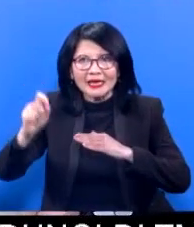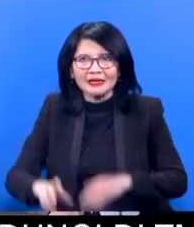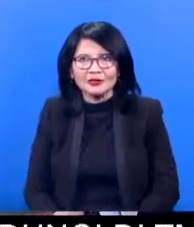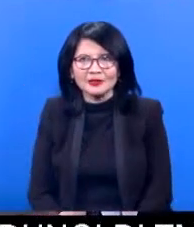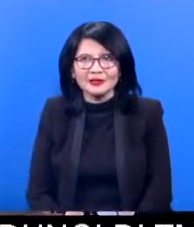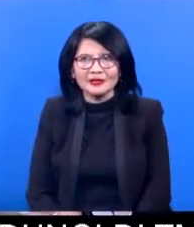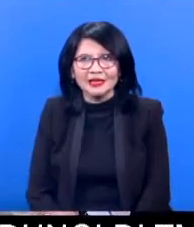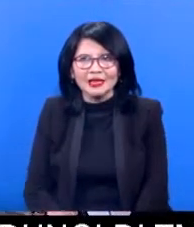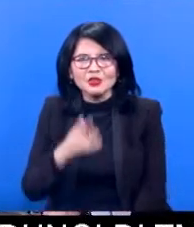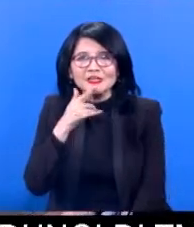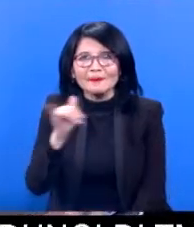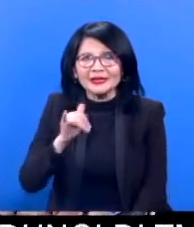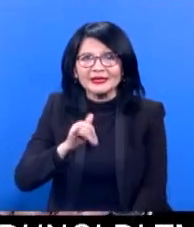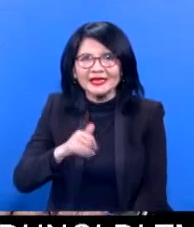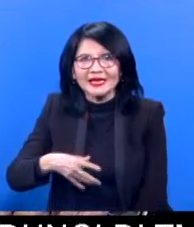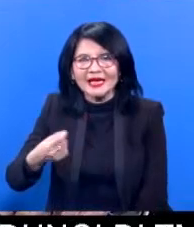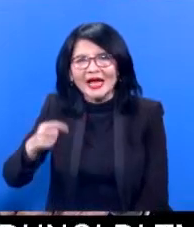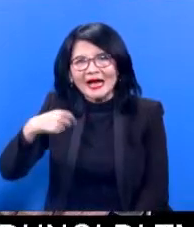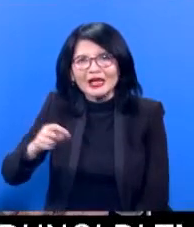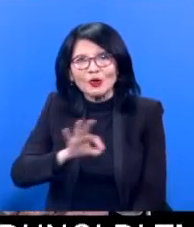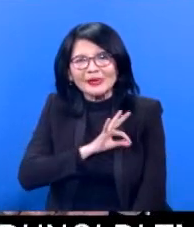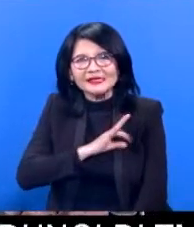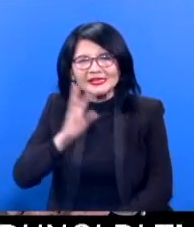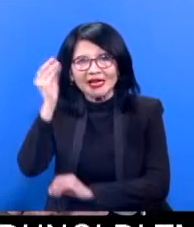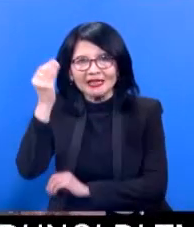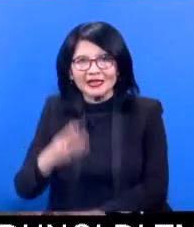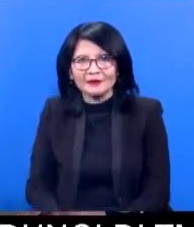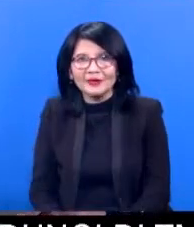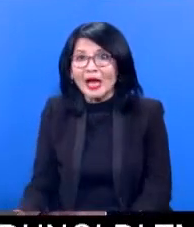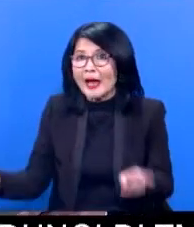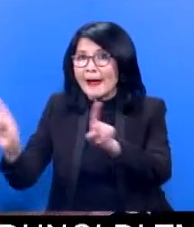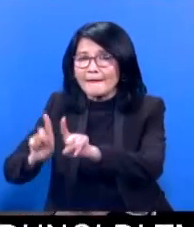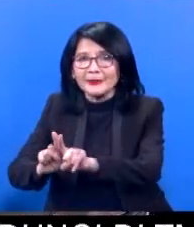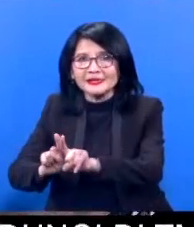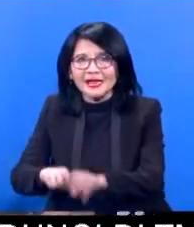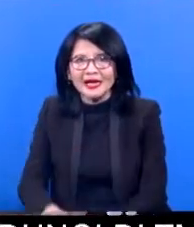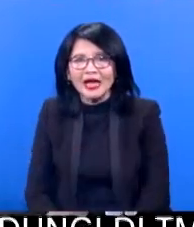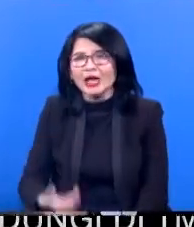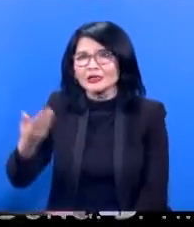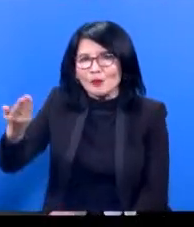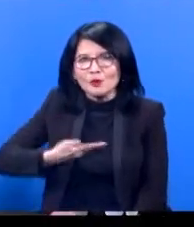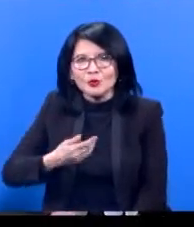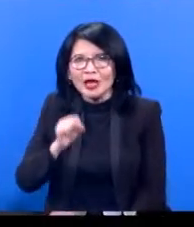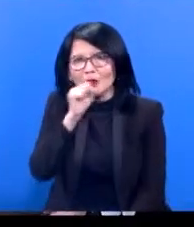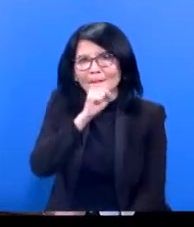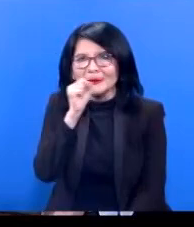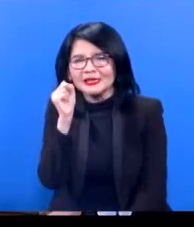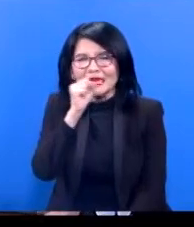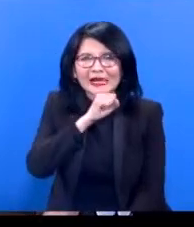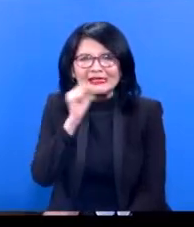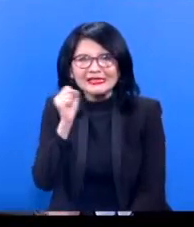Presiden di Jakarta dan masih dari Kabupaten Sidrap pesta pernikahan yang mengundang biduan dangdut ternama terekam kamera